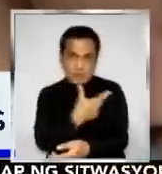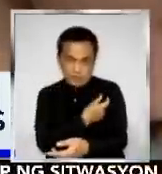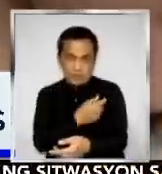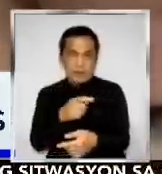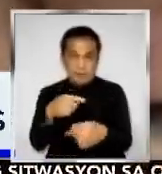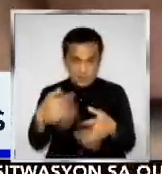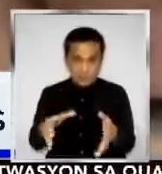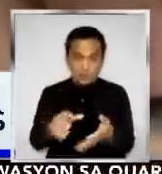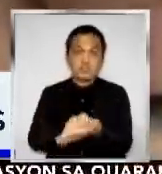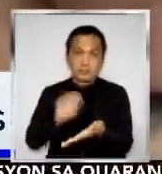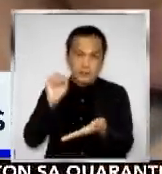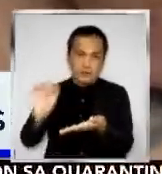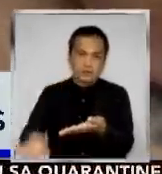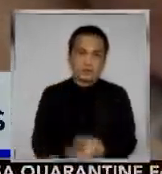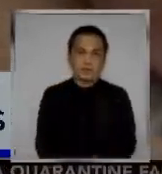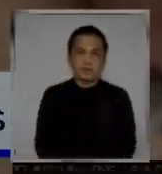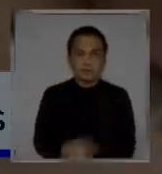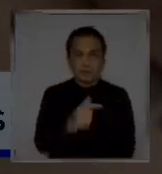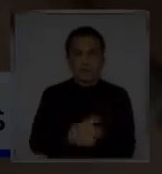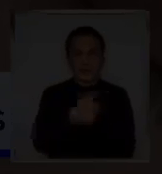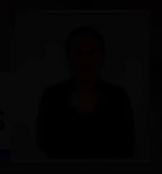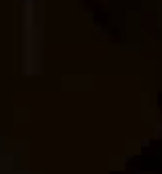Alves, Nakatutok, 24 Oras.